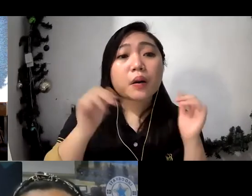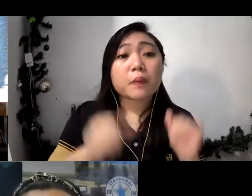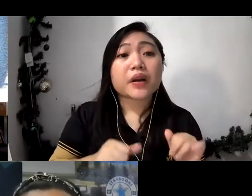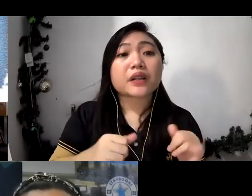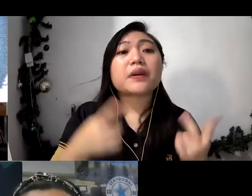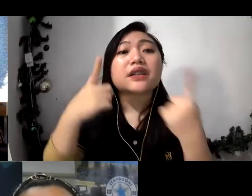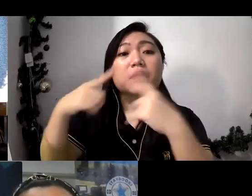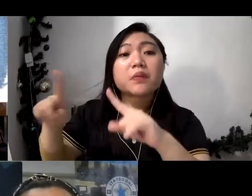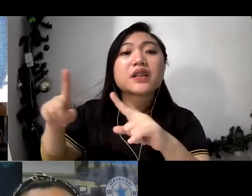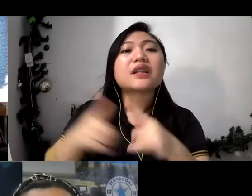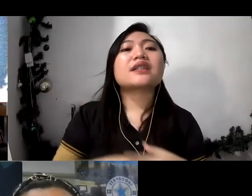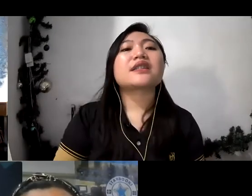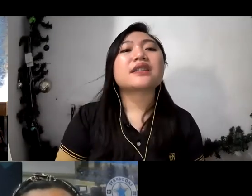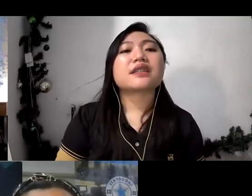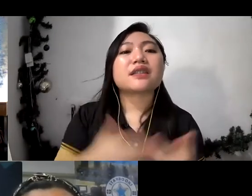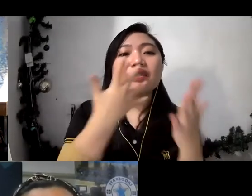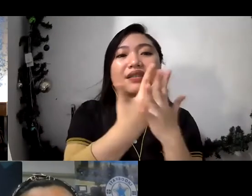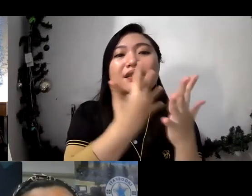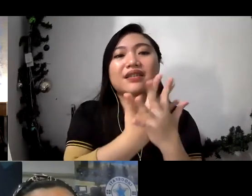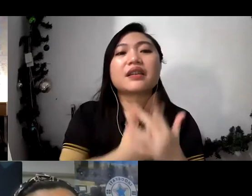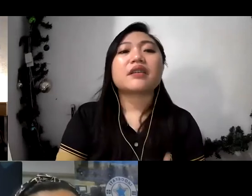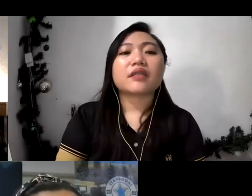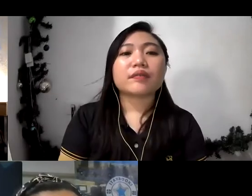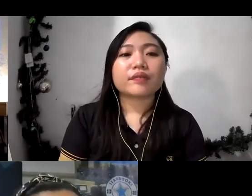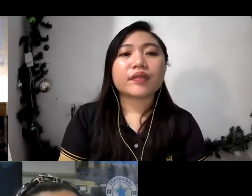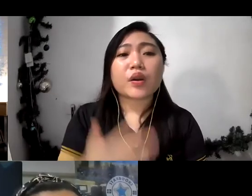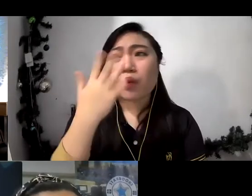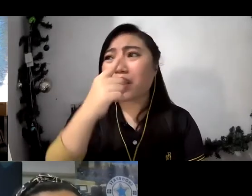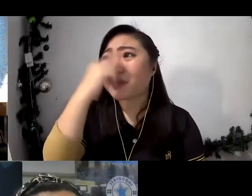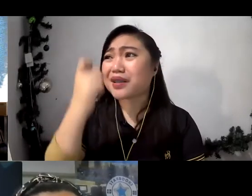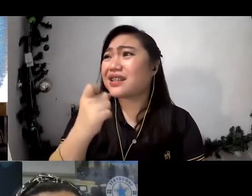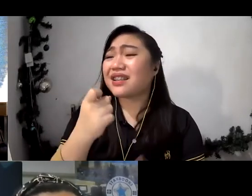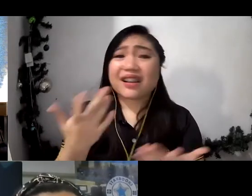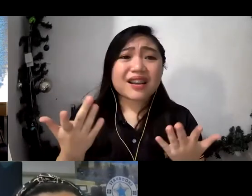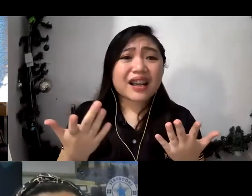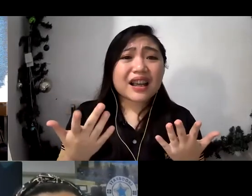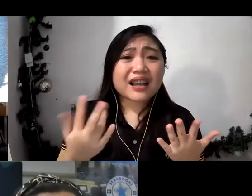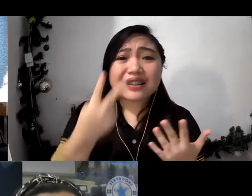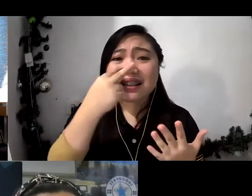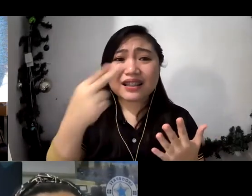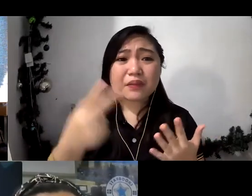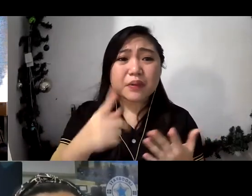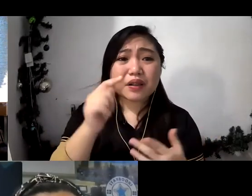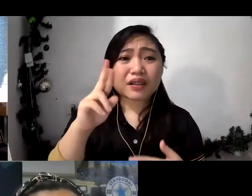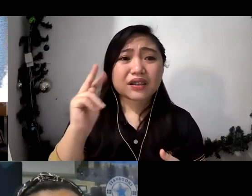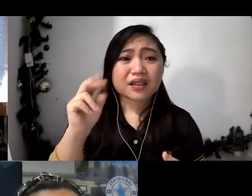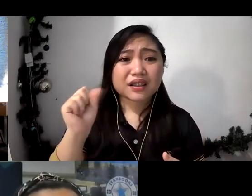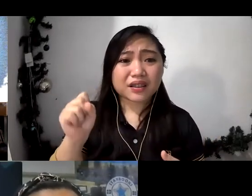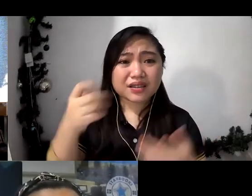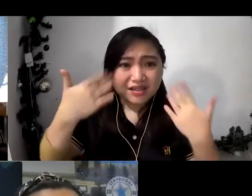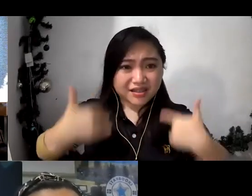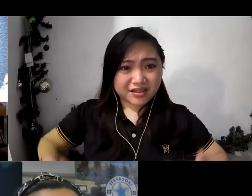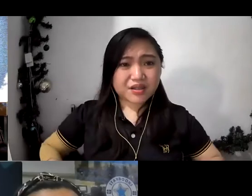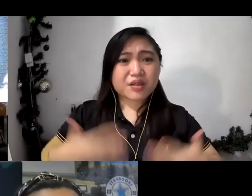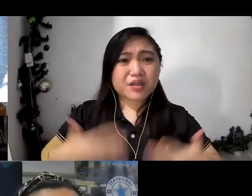mga lalaki and it will create problem, ano, kasi syempre iba po yung itsurang babae, katawang babae nandoon sa